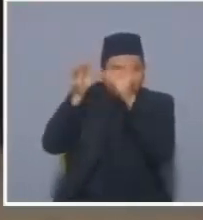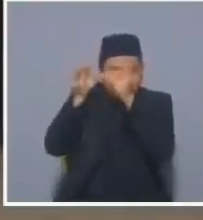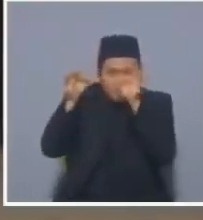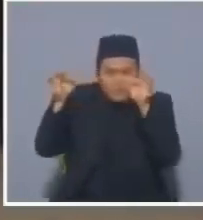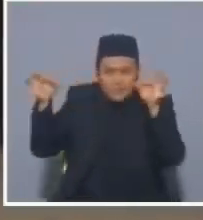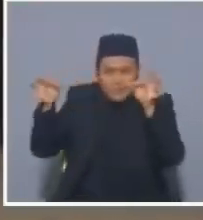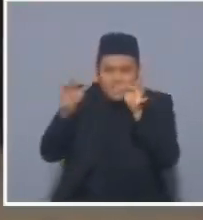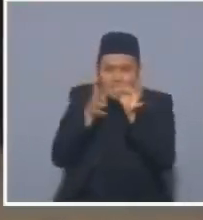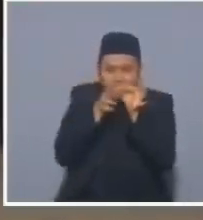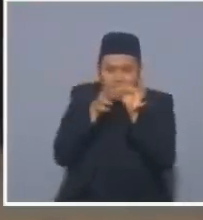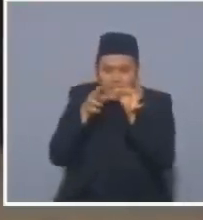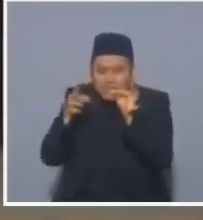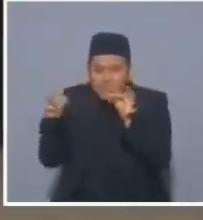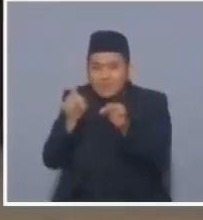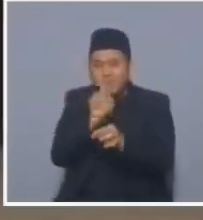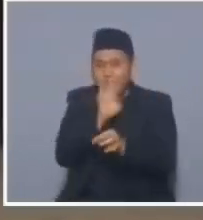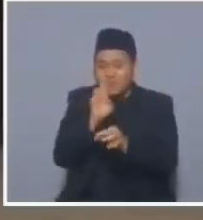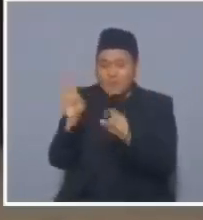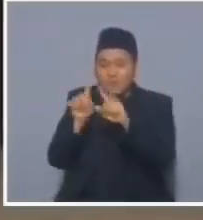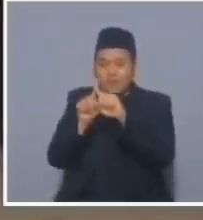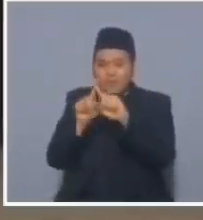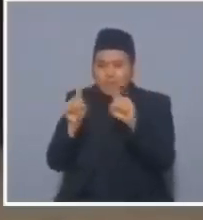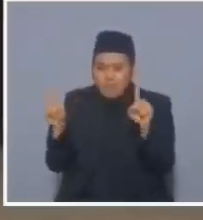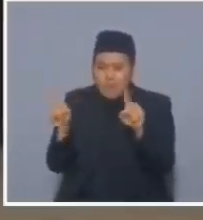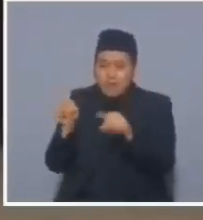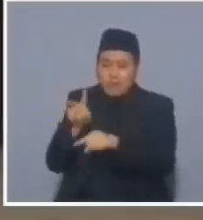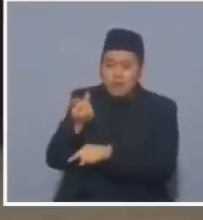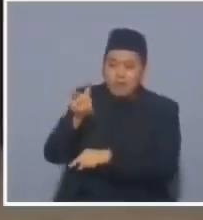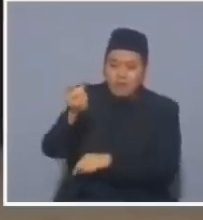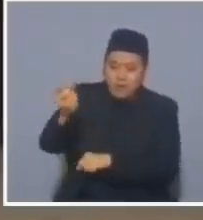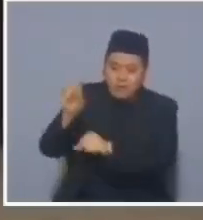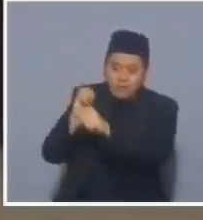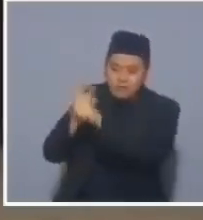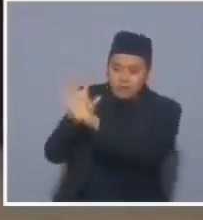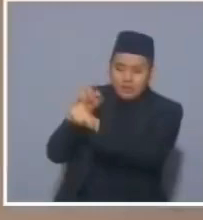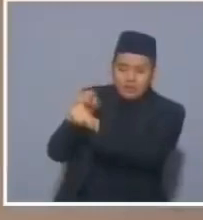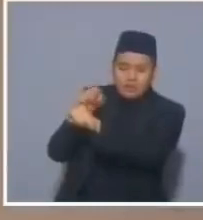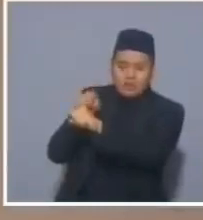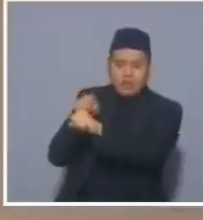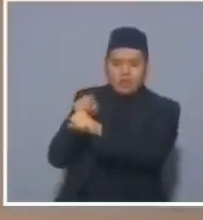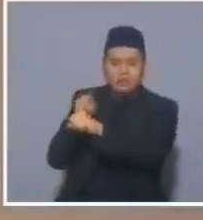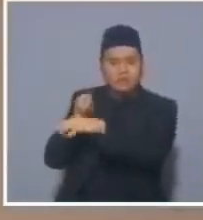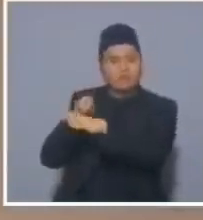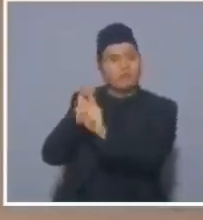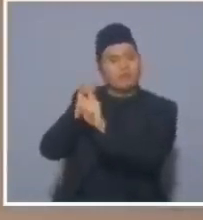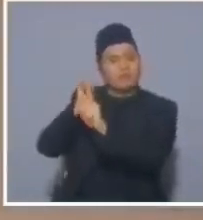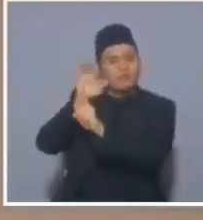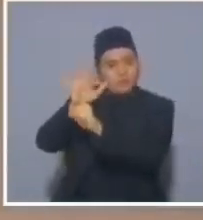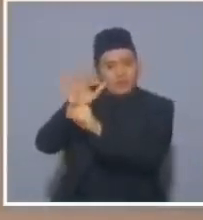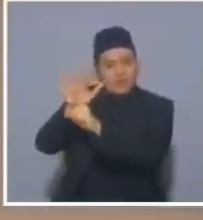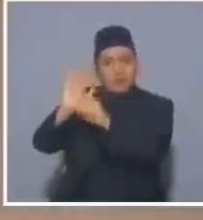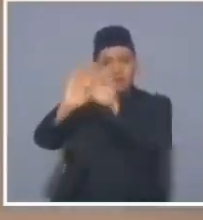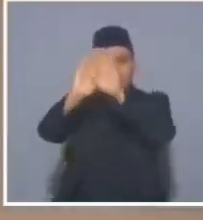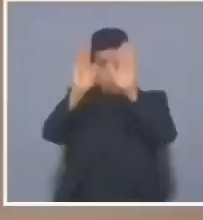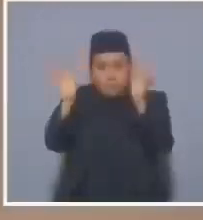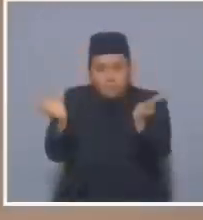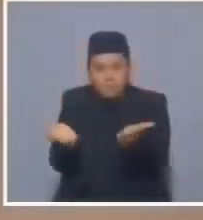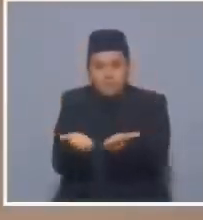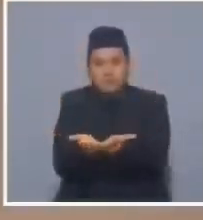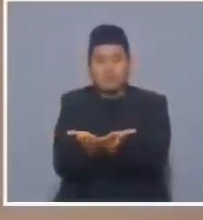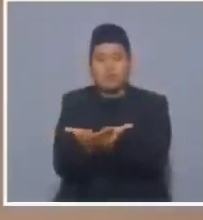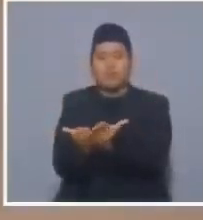dia. Tetapi disebabkan oleh virus ini, dia telah menyebabkan kesengsaraan kepada seluruh dunia pada satu tahun yang lepas ini.